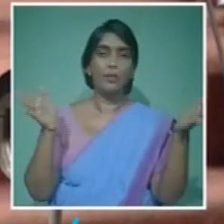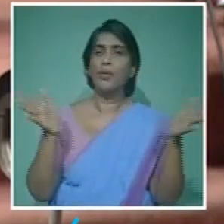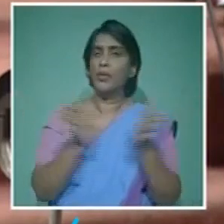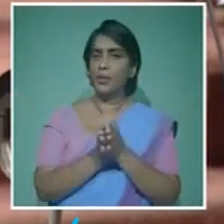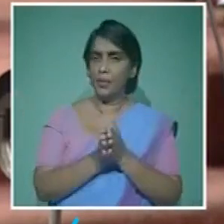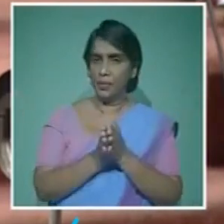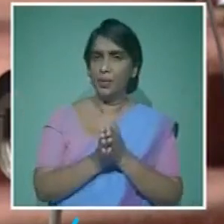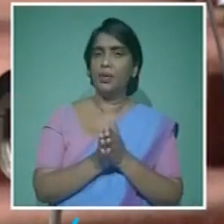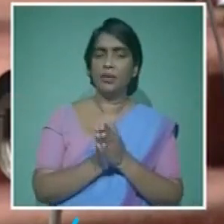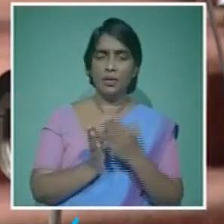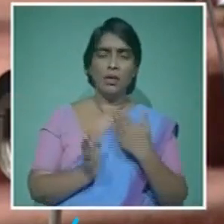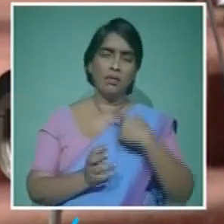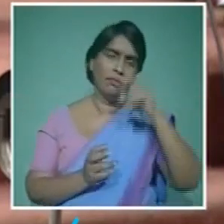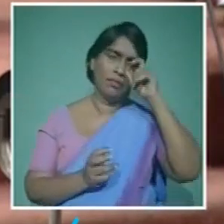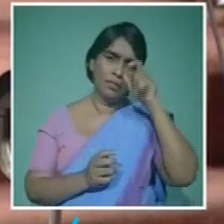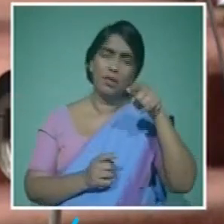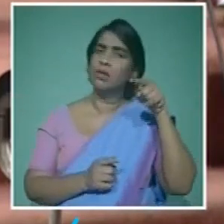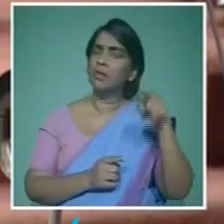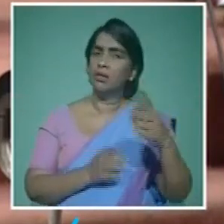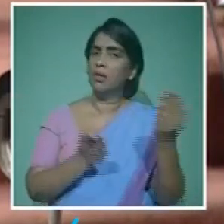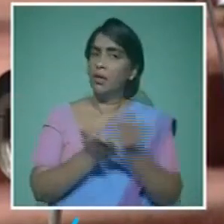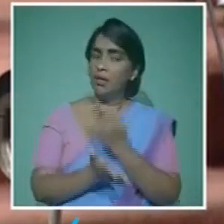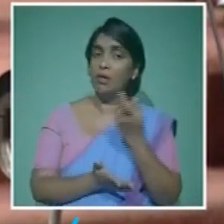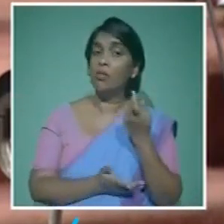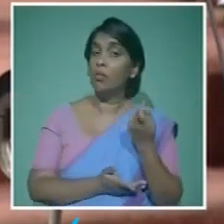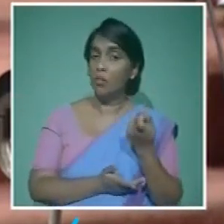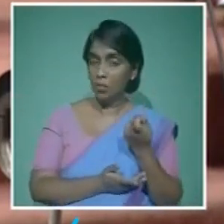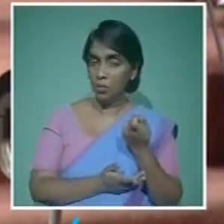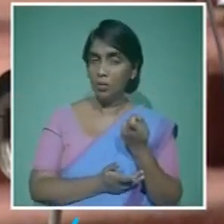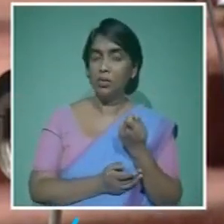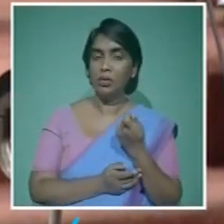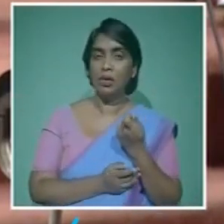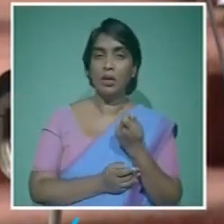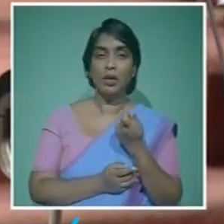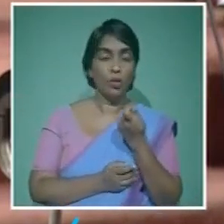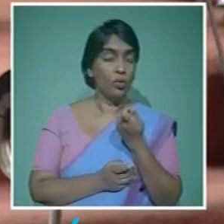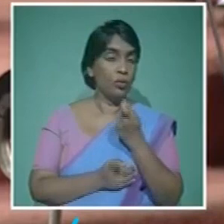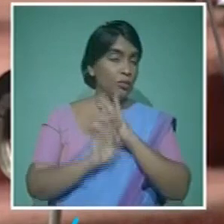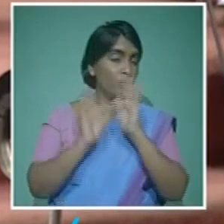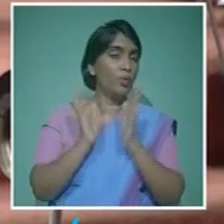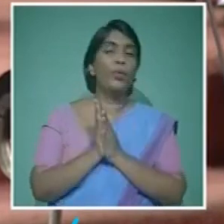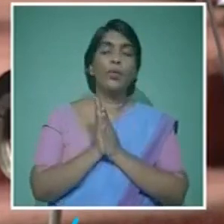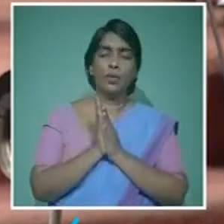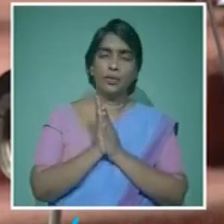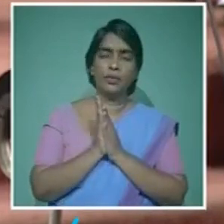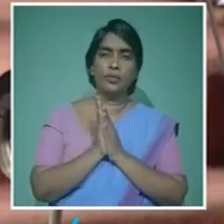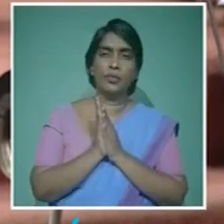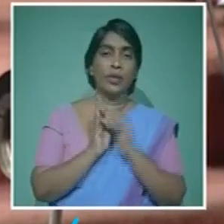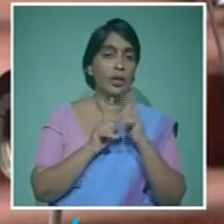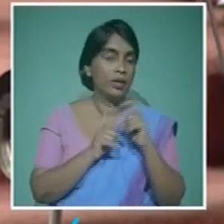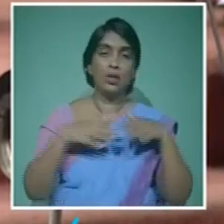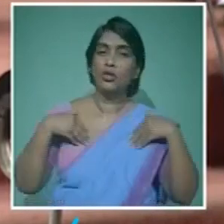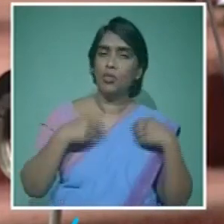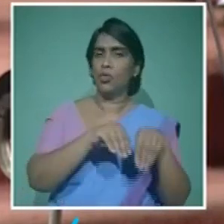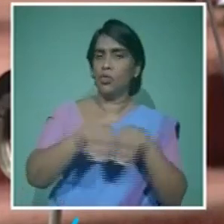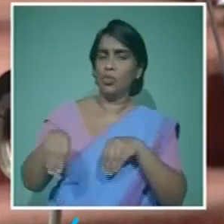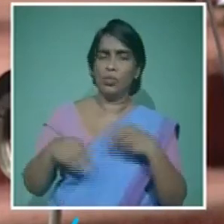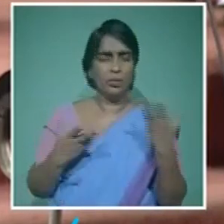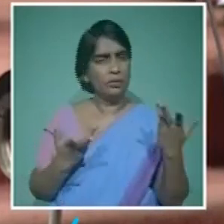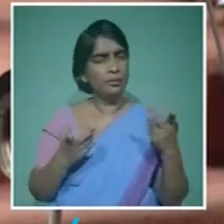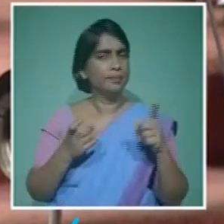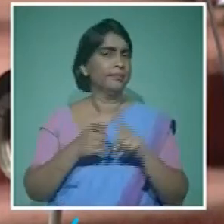ரெண்டையும் சேர்த்து பார்க்கின்ற போது அதற்கு ஒதுக்கப்பட்டிருக்கின்ற நிதி, சுகாதாரம், கல்வி, விவசாயம், இவையாக இன்று